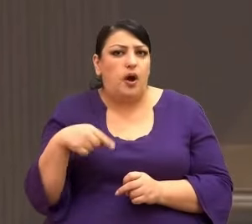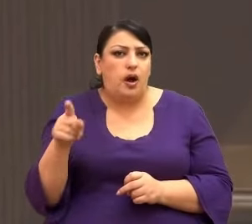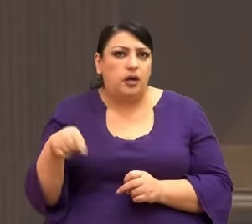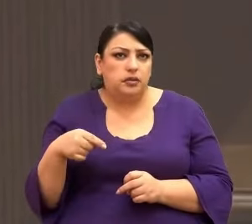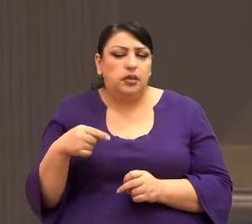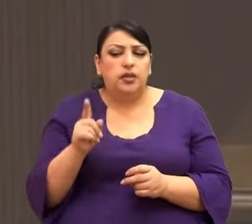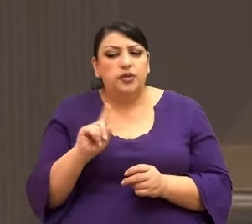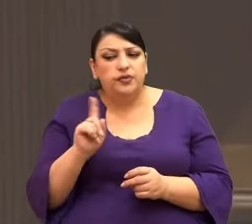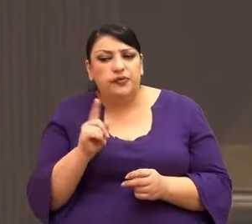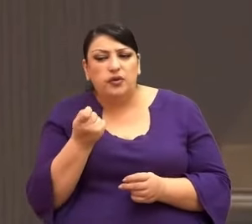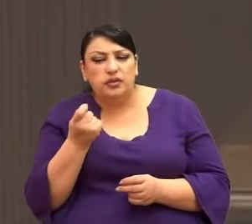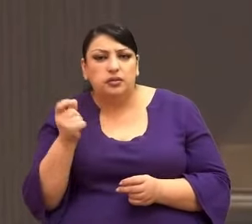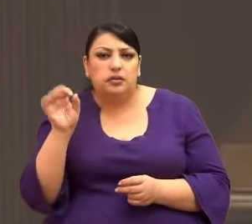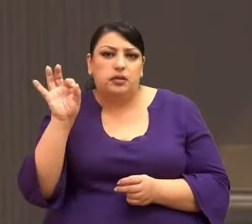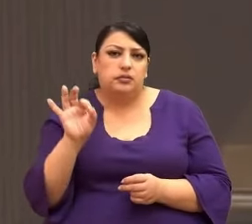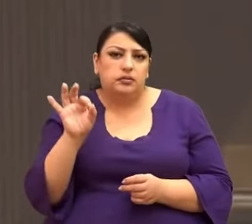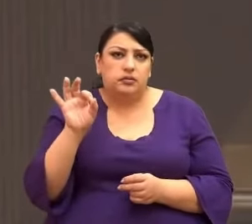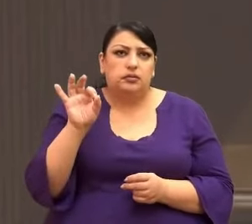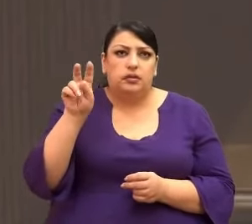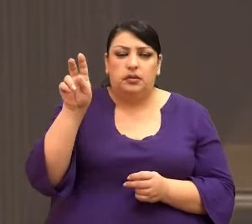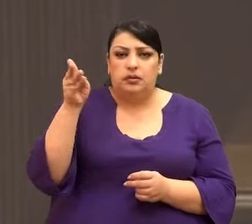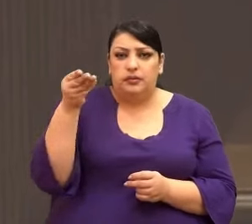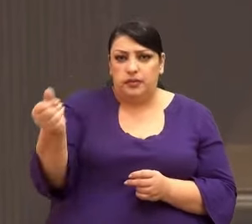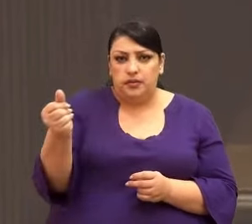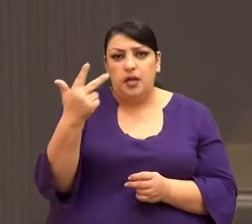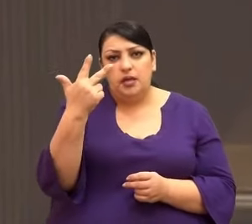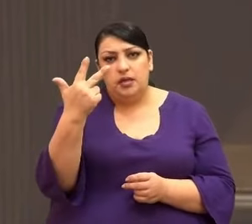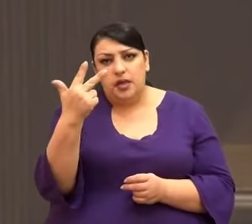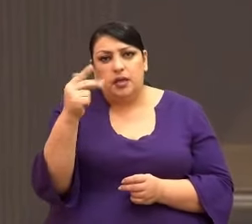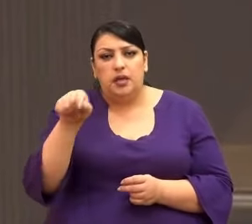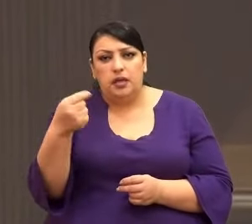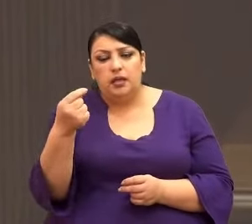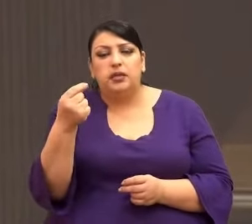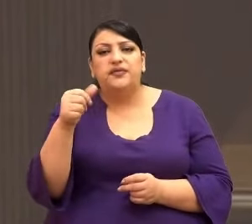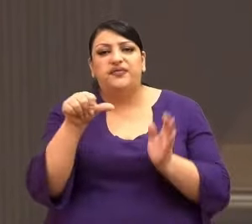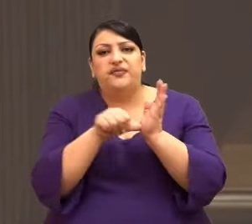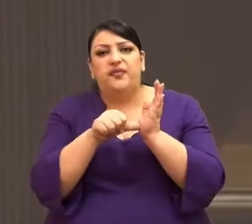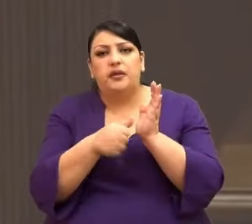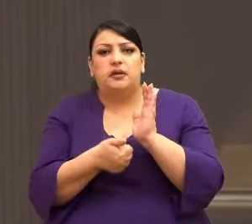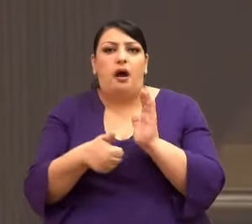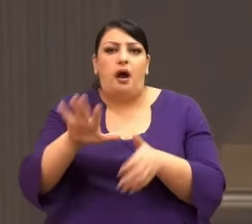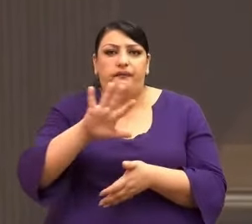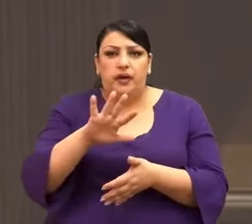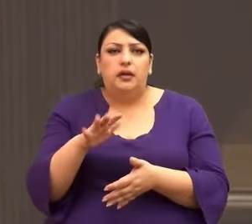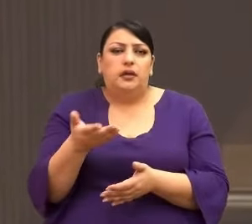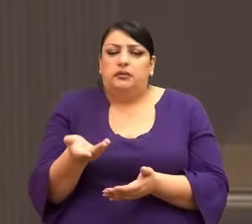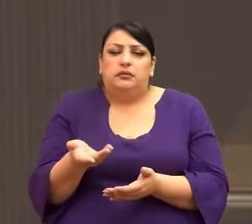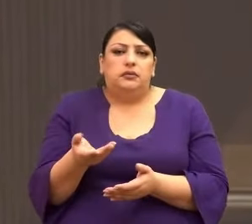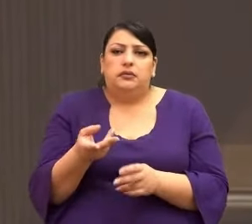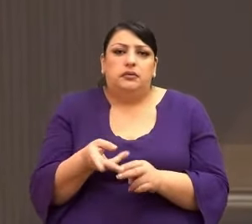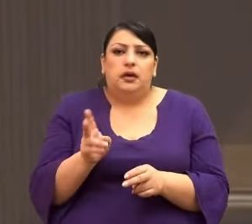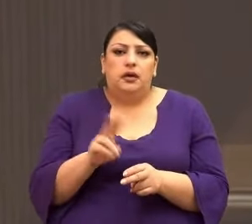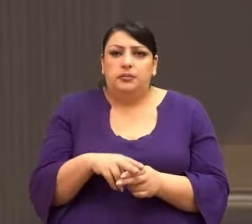որոշակի հարկ, հարկման ընդհանուր համակարգում վճարվում է դրանից 3-ից 6 անգամ ավել հարկ։ Այստեղ մենք արդարության որևէ